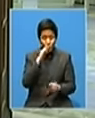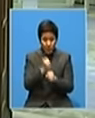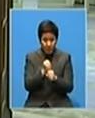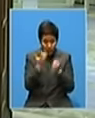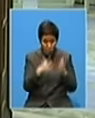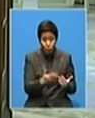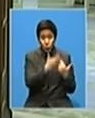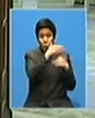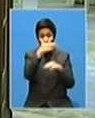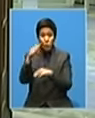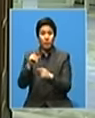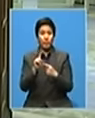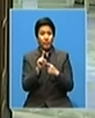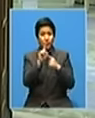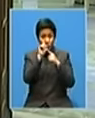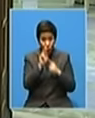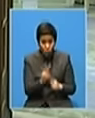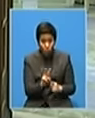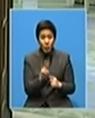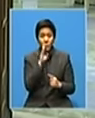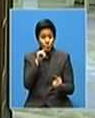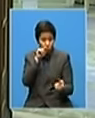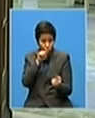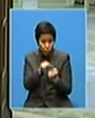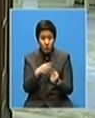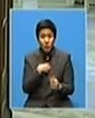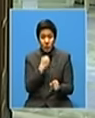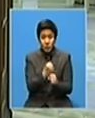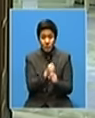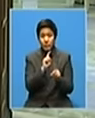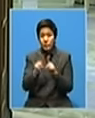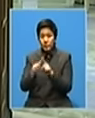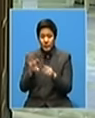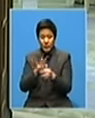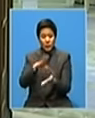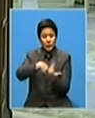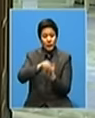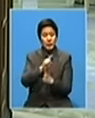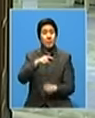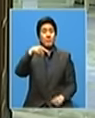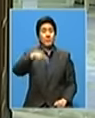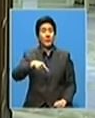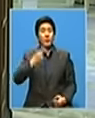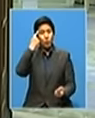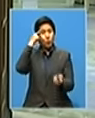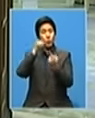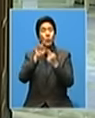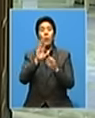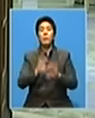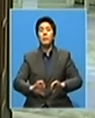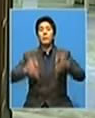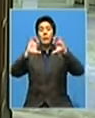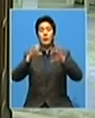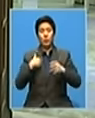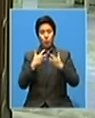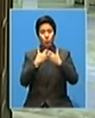ครับ2ในกรณีที่เป็นกิจการเป้าหมายสำหรับเขตเศรษฐกิจพิเศษนะครับเรามีเป้าหมายของรัฐบาลเช่นในเรื่องของ